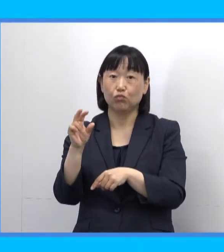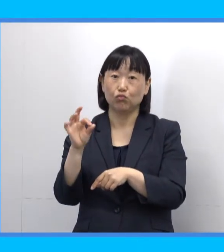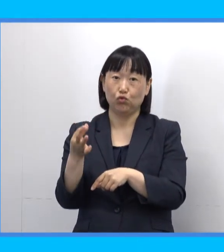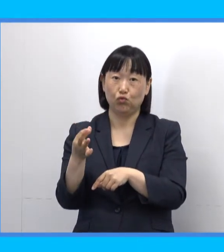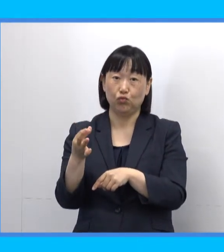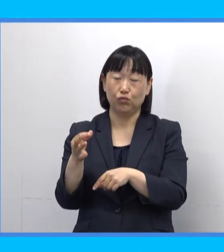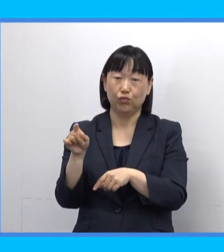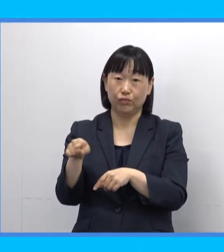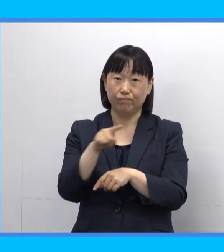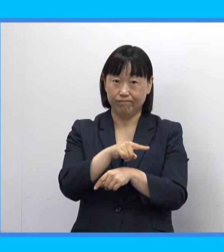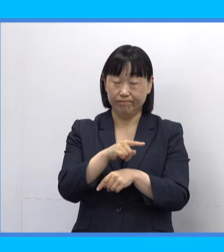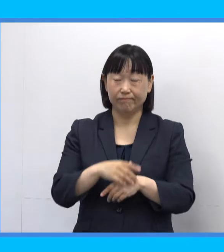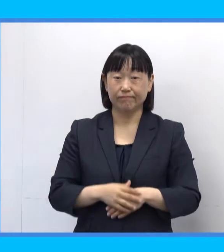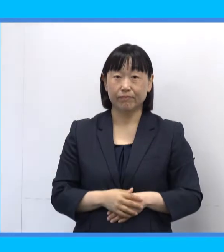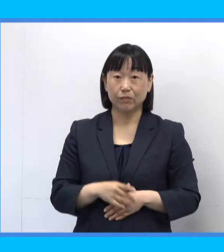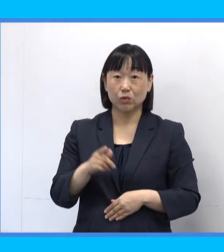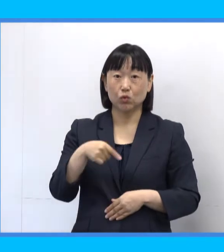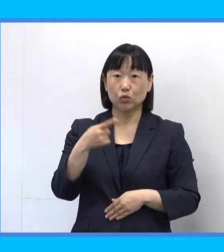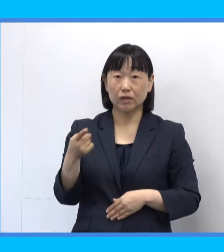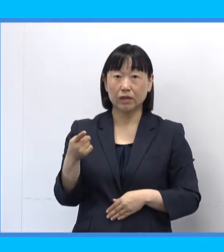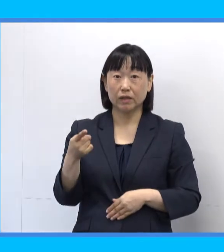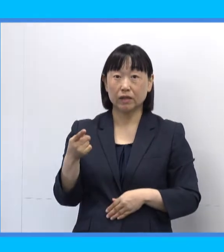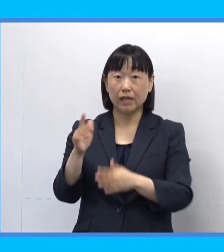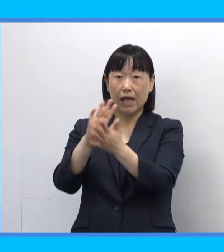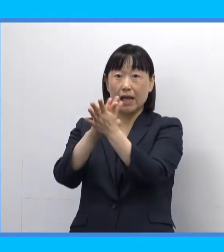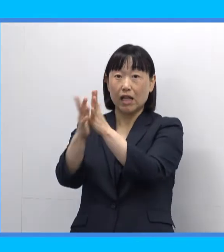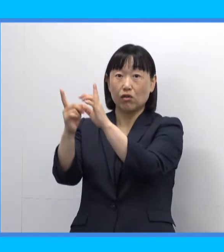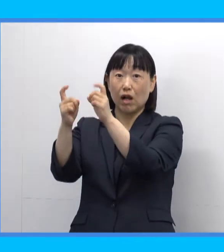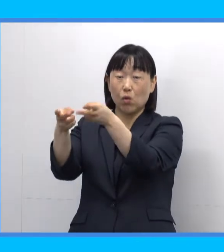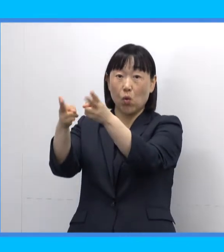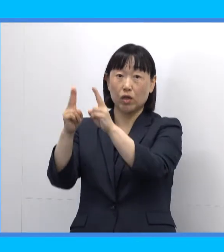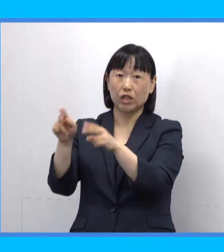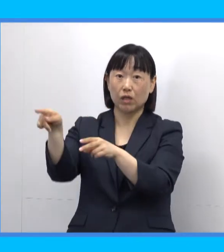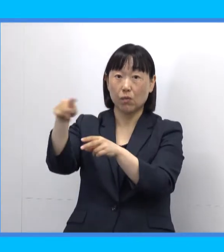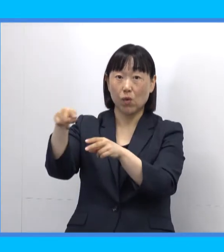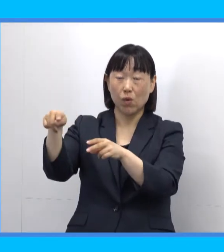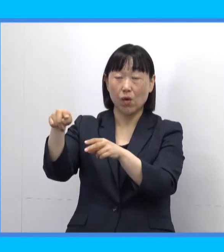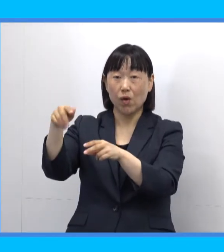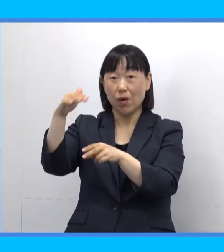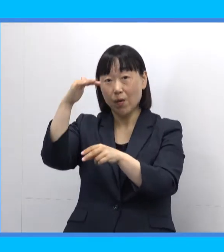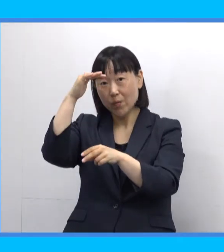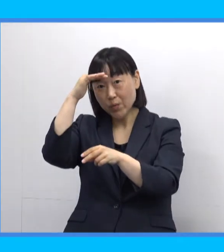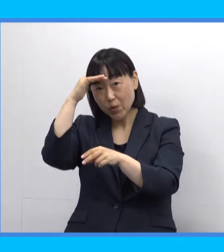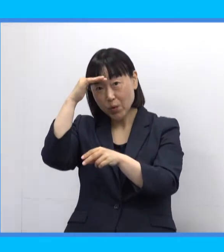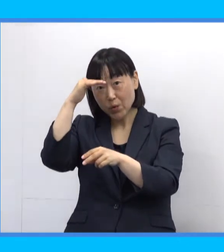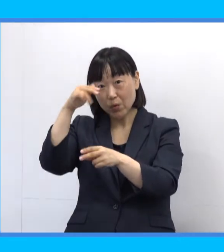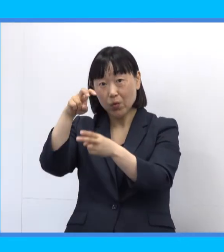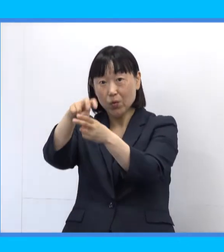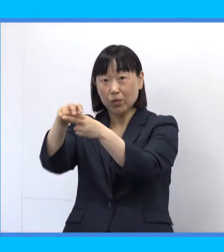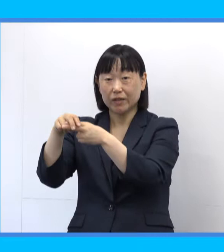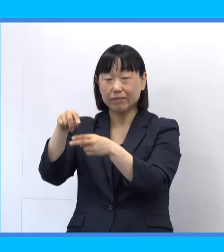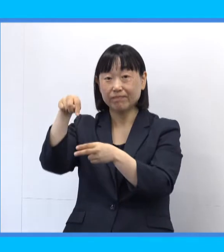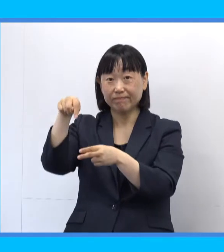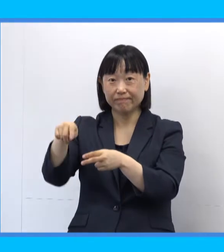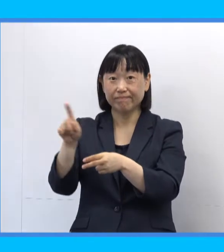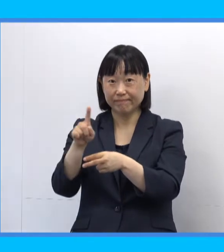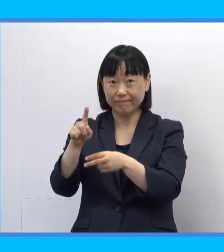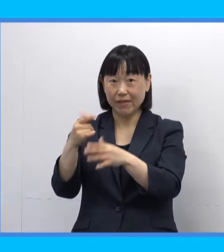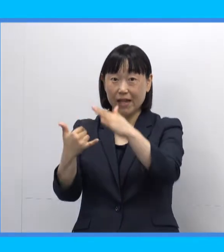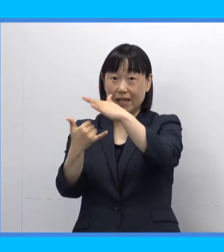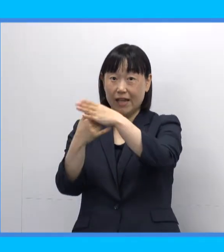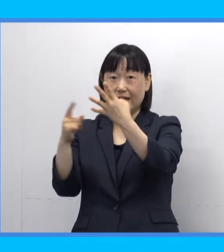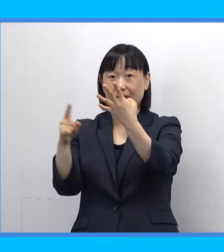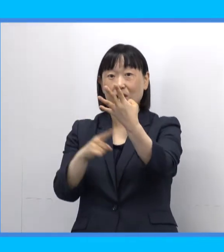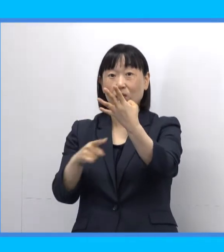でございます。次に、桜の白橋リバービューシートとして、定